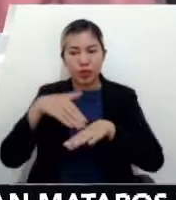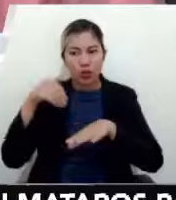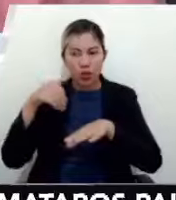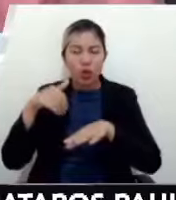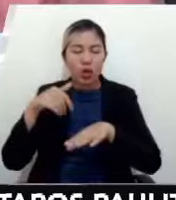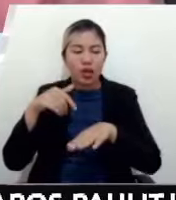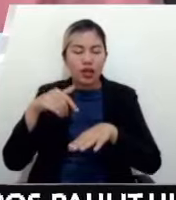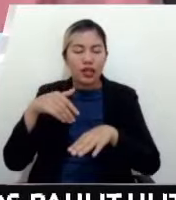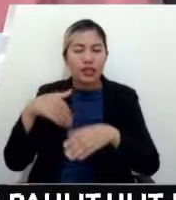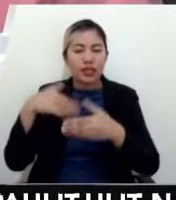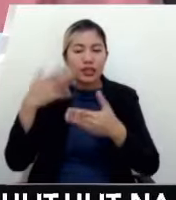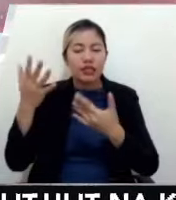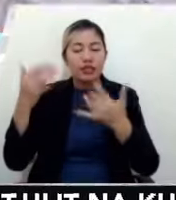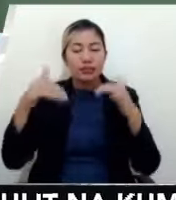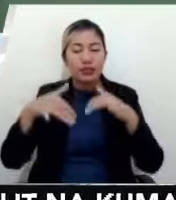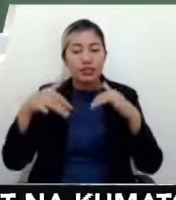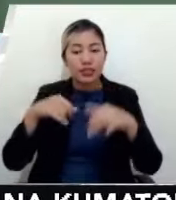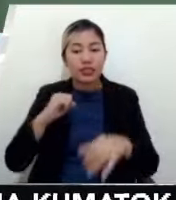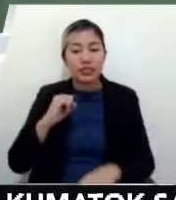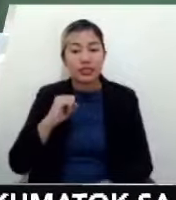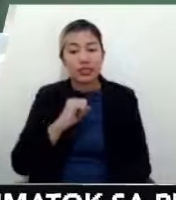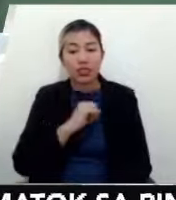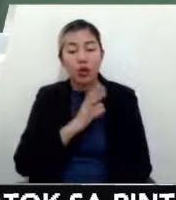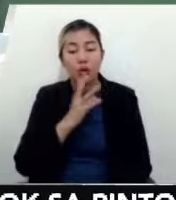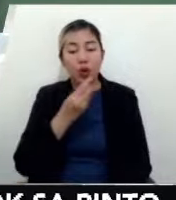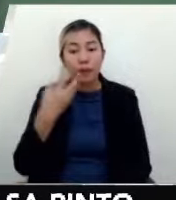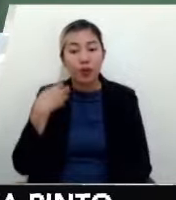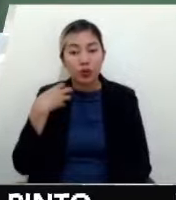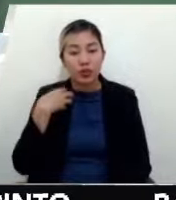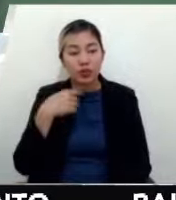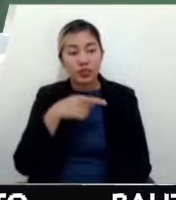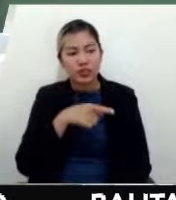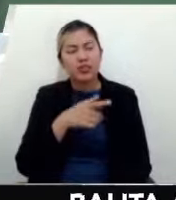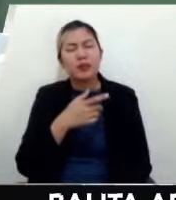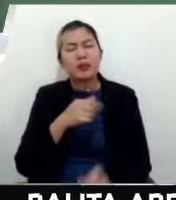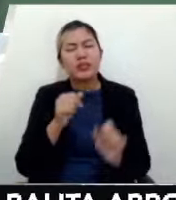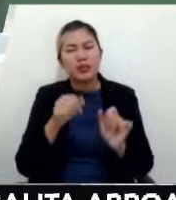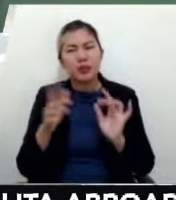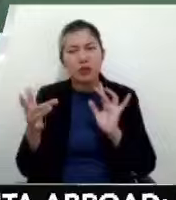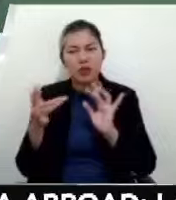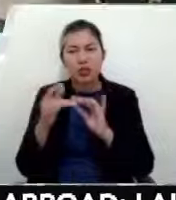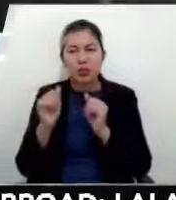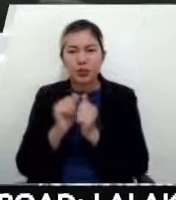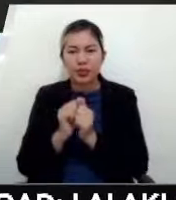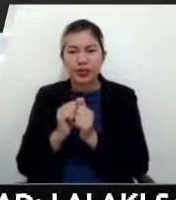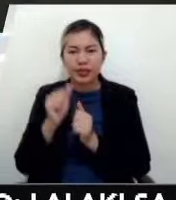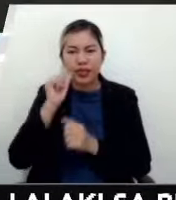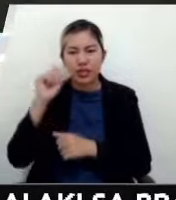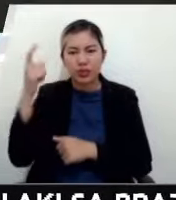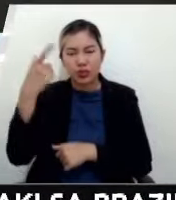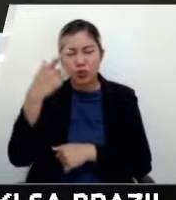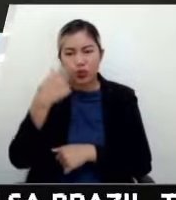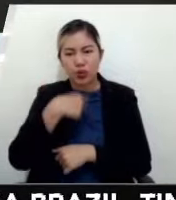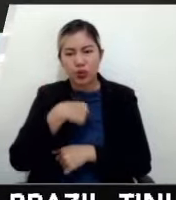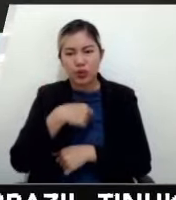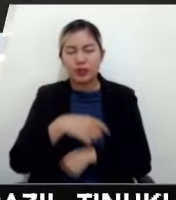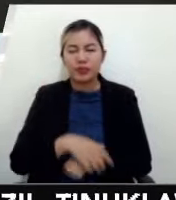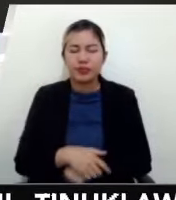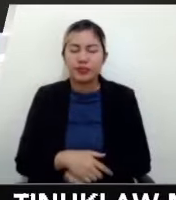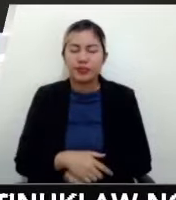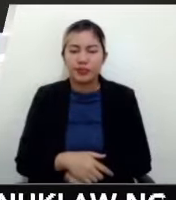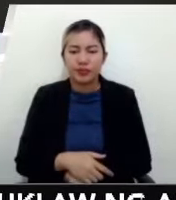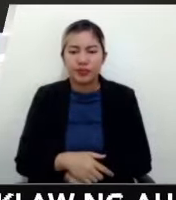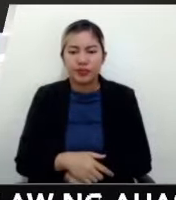pagdinig ng Senado si Boss Boga na sinasabing may kaugnayan din kay Dismissed Bamban Mayor Alice Guo. Ayon sa saksing hawak